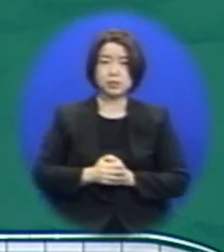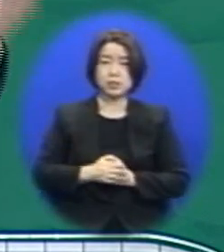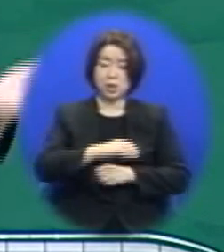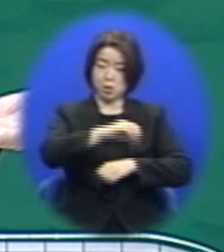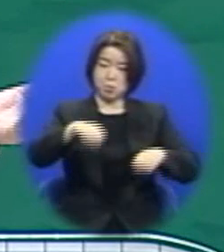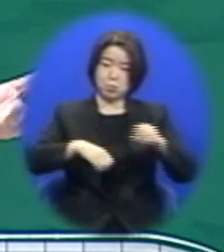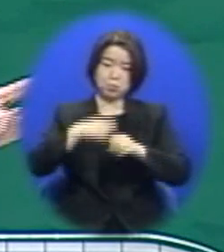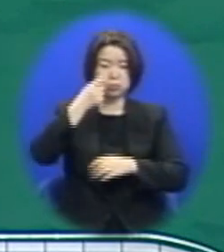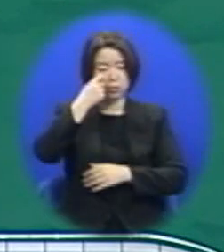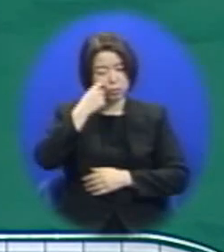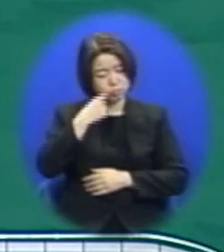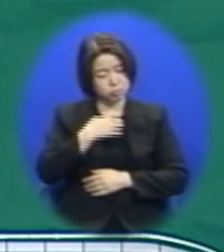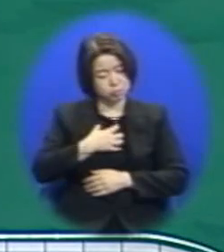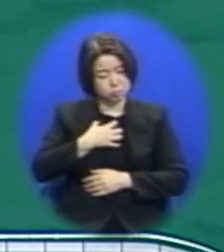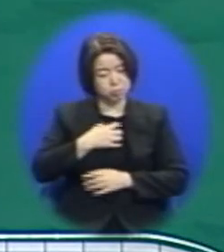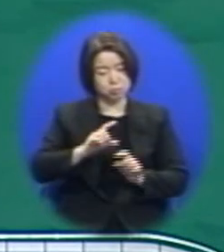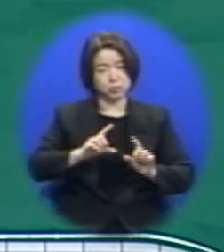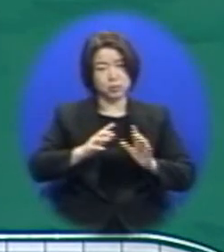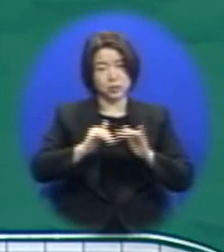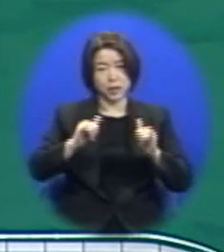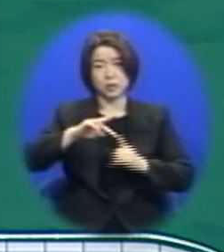오히려 우울한 사람들도 있어요.